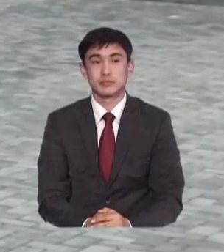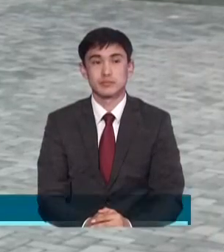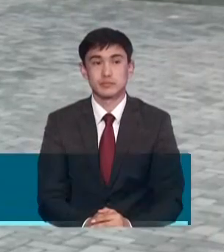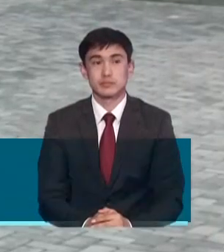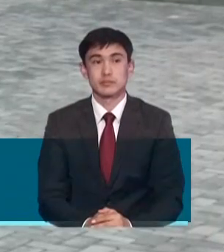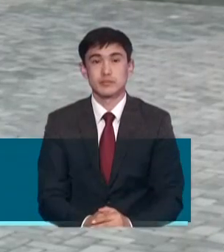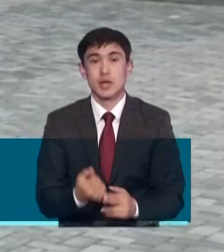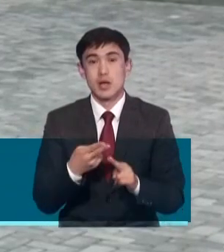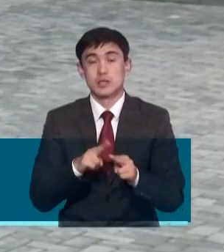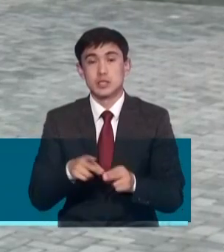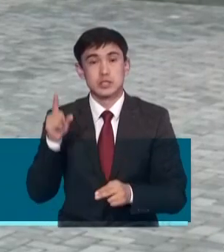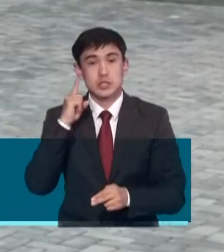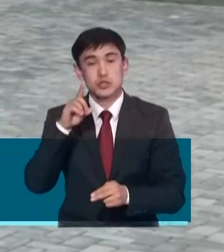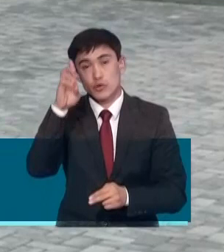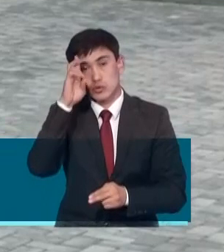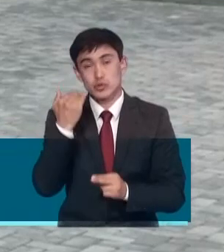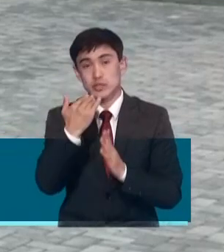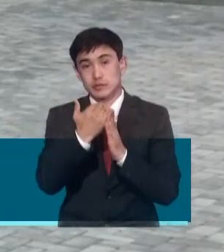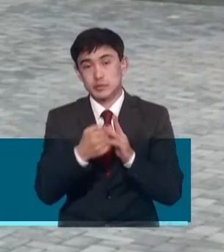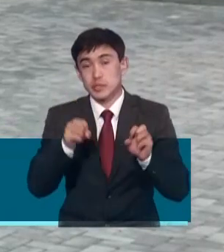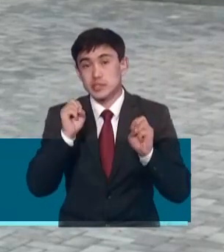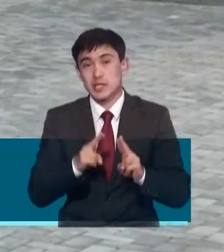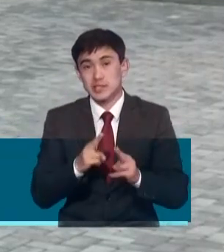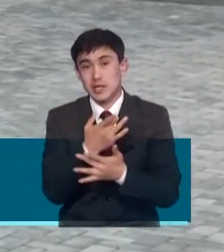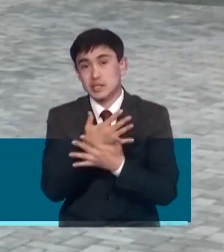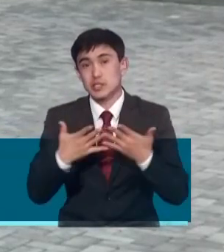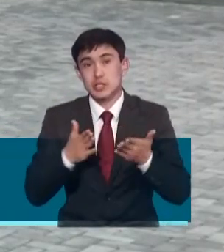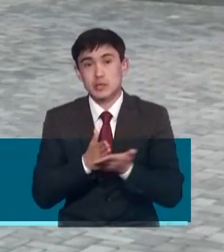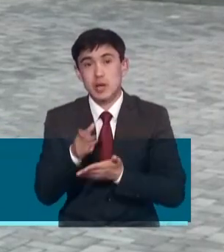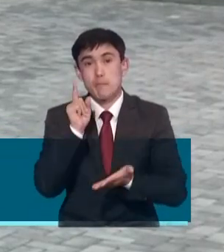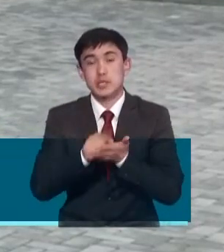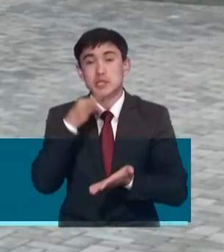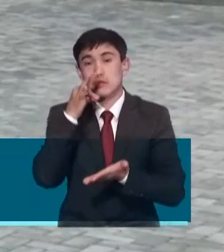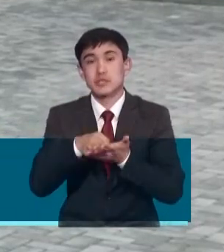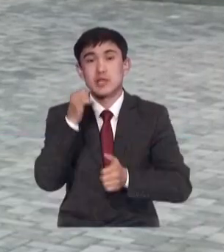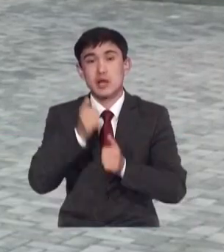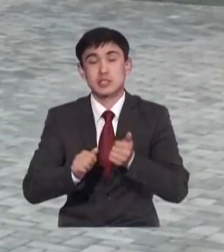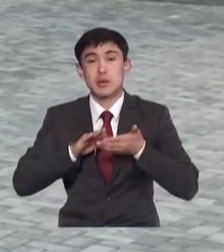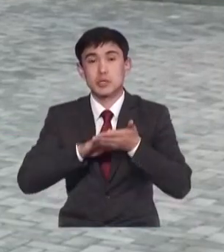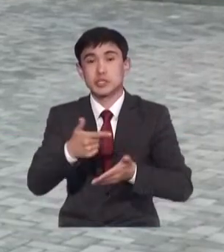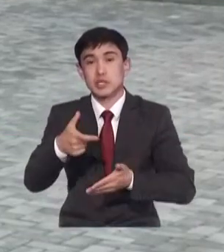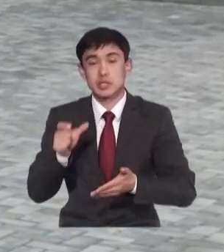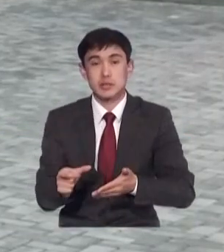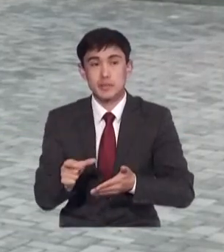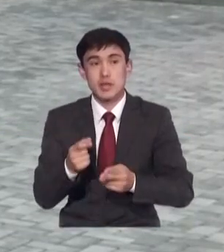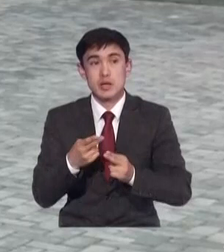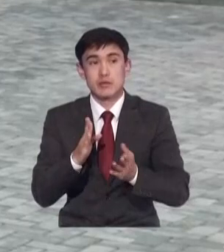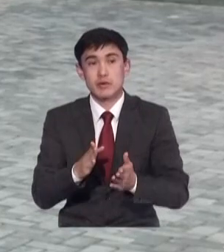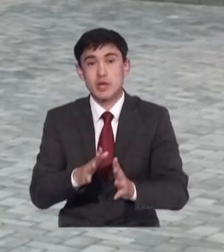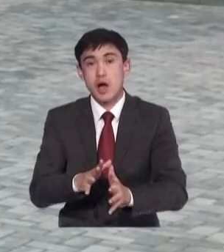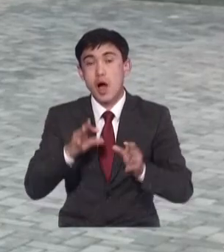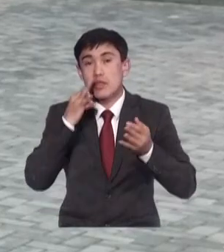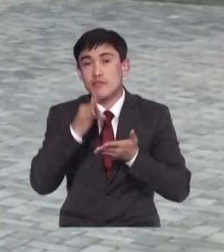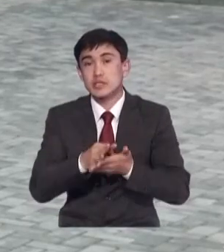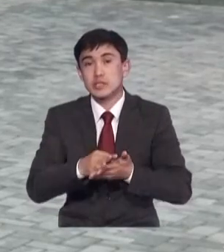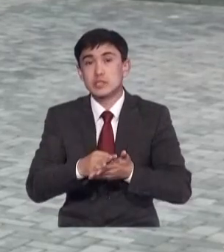В рамках концепции слышащего государства специалисты различных отраслей обязаны отвечать на каждое обращение граждан. Давать развернутый ответ